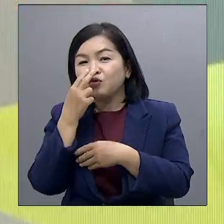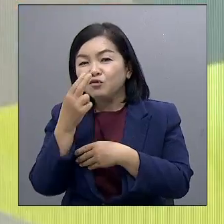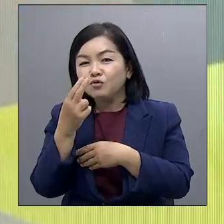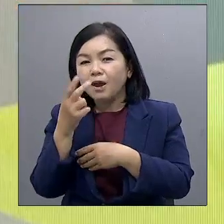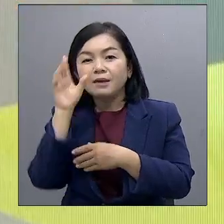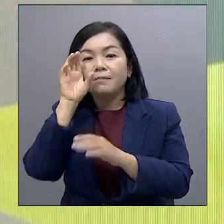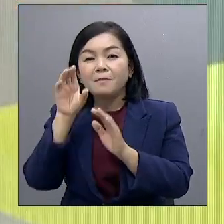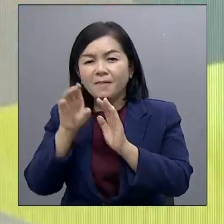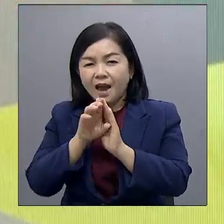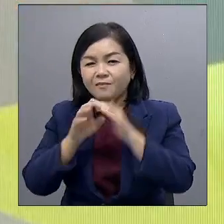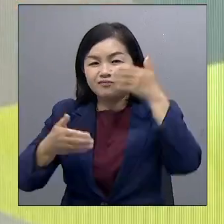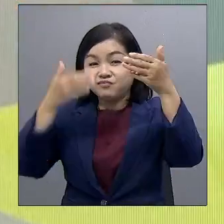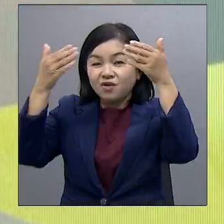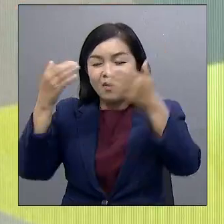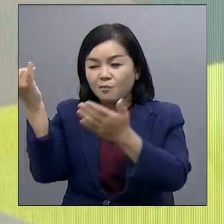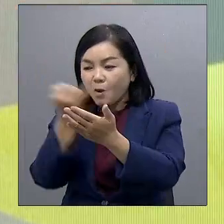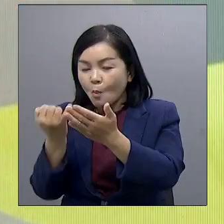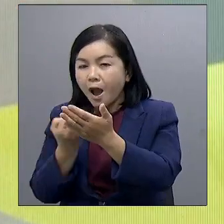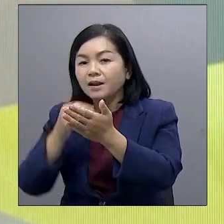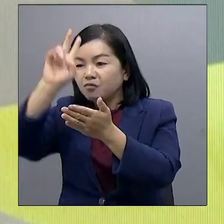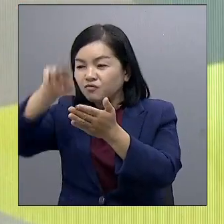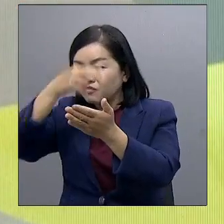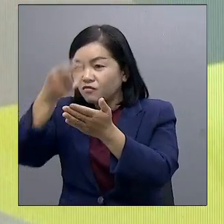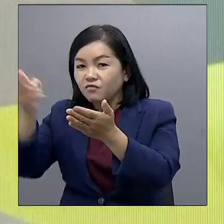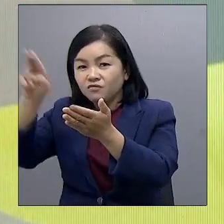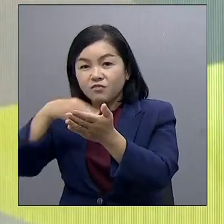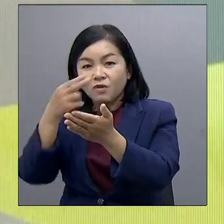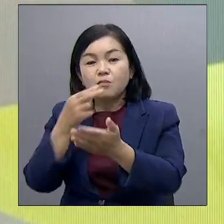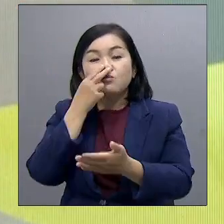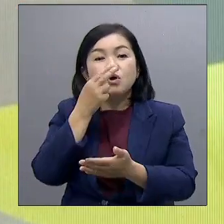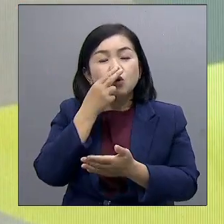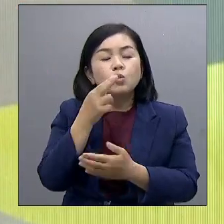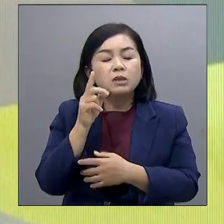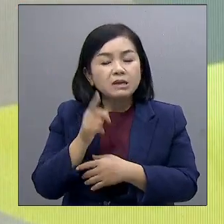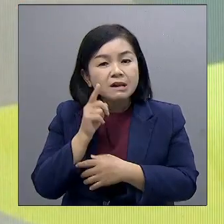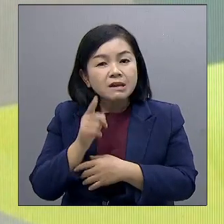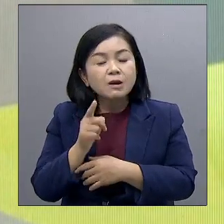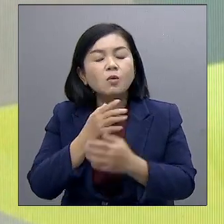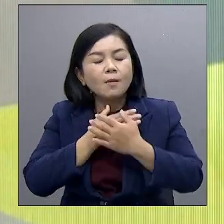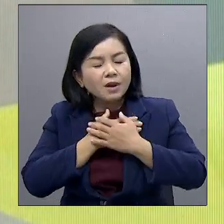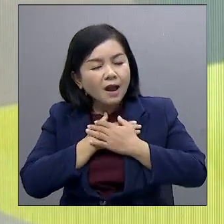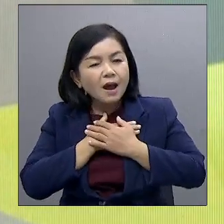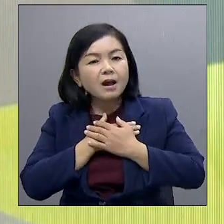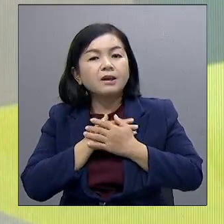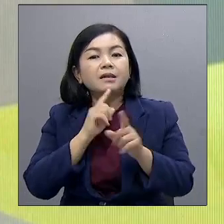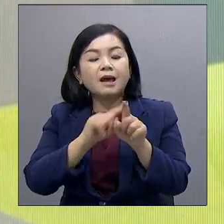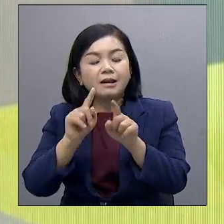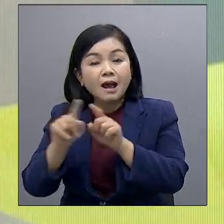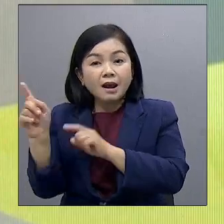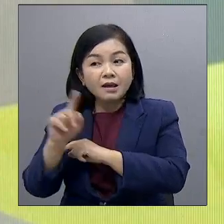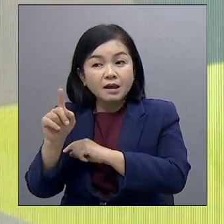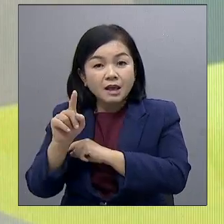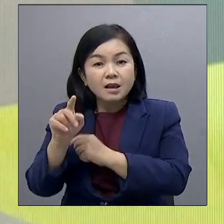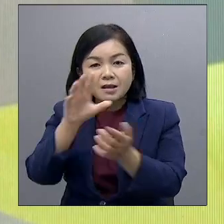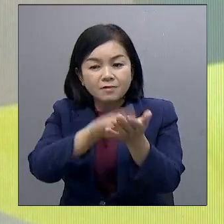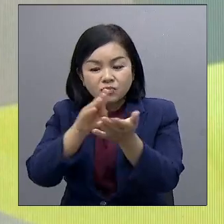นะใครที่ชอบงานศิลปะค่ะกับนิทรรศการที่ชื่อว่าชะลูดความจริงความรักแล้วก็ความงามนะคะซึ่งได้รวบ